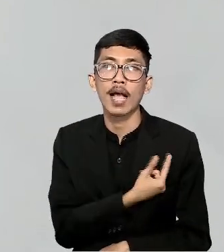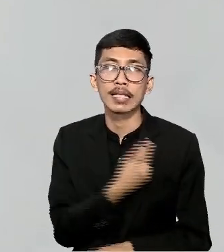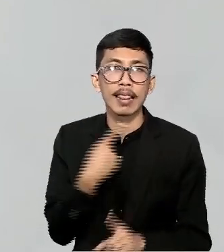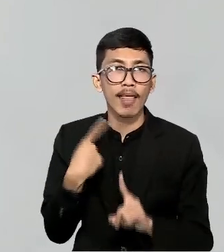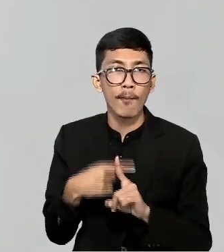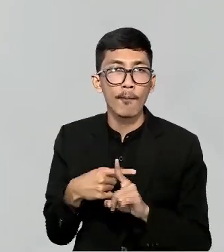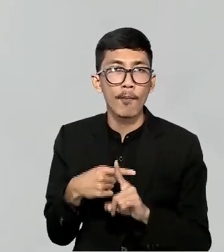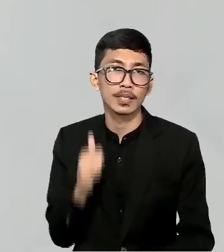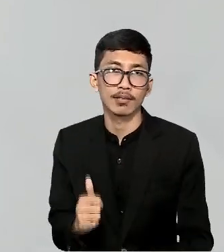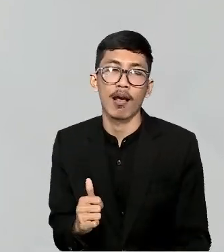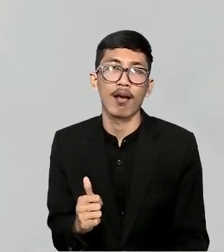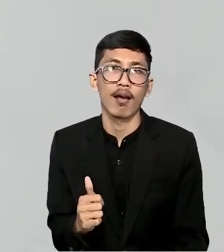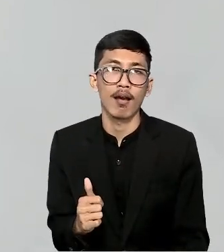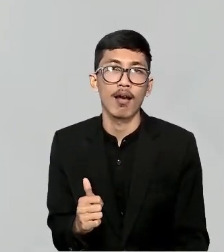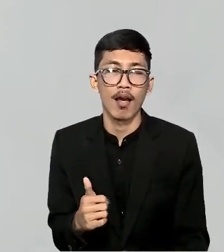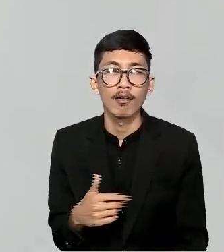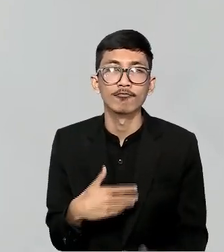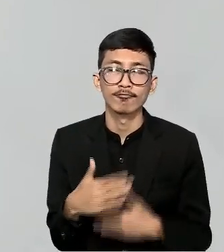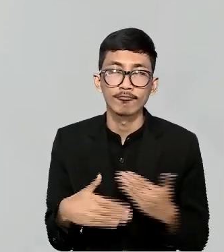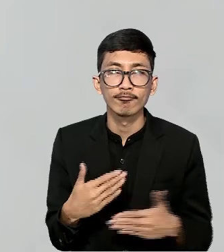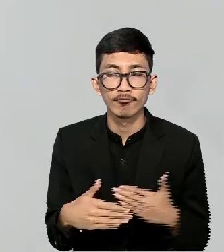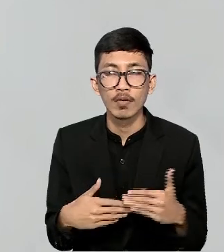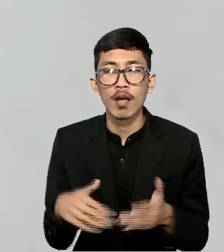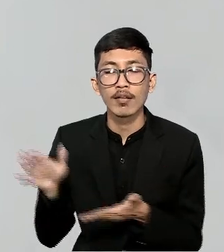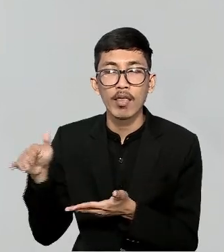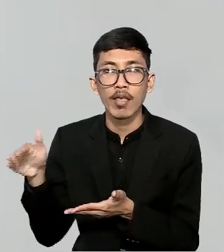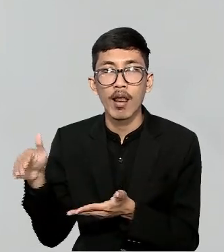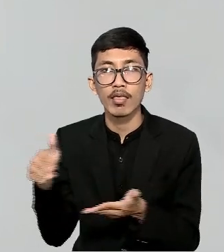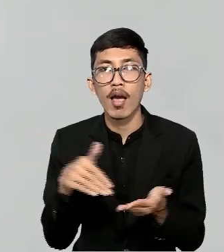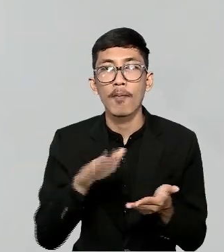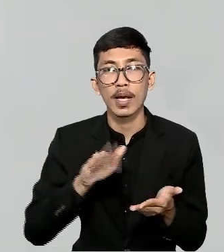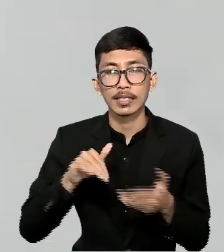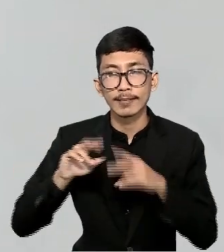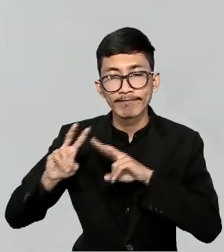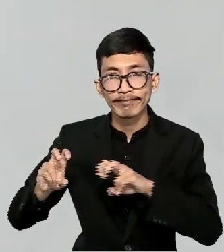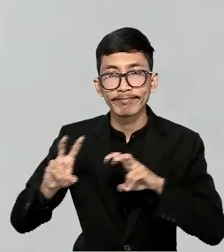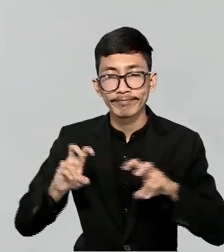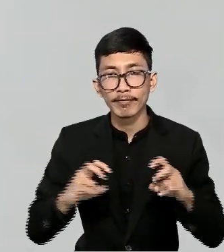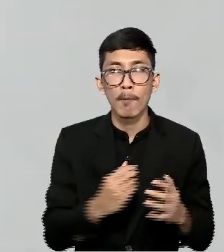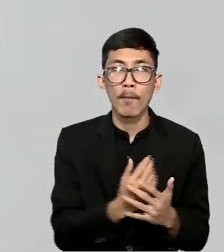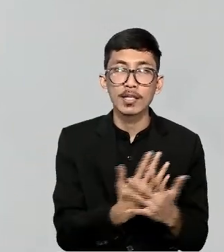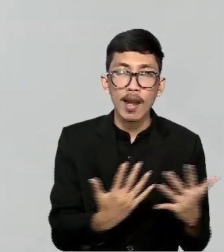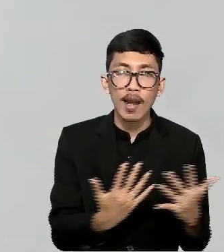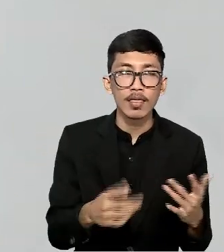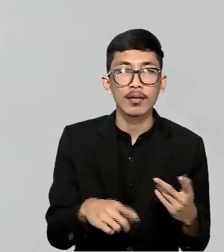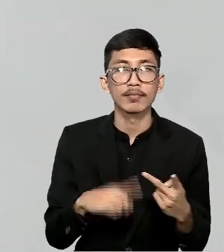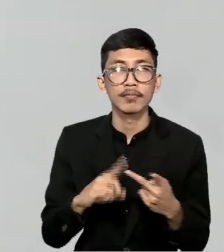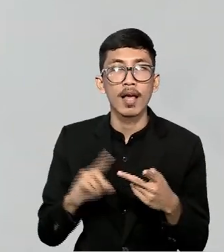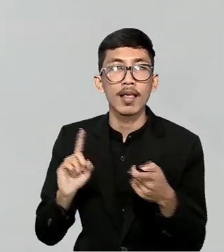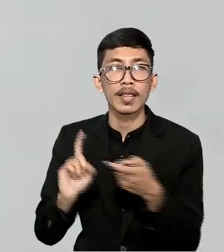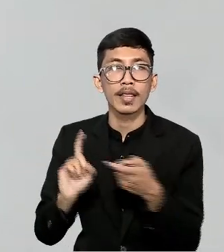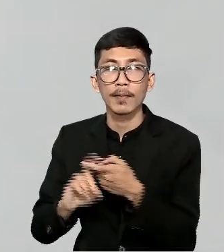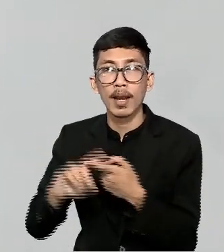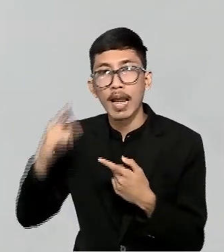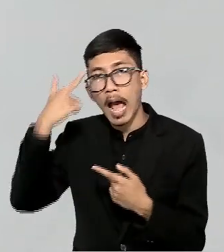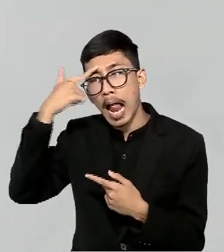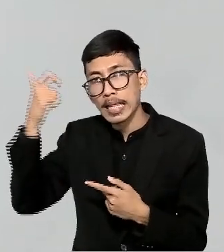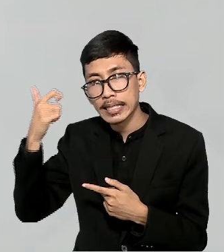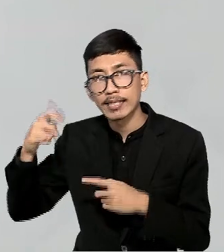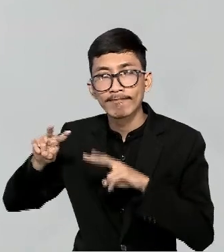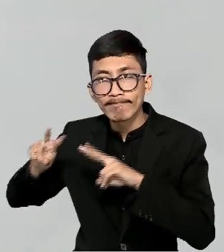melakukan hal tersebut ini tentu akan kita peroleh dari berbagai data-data dari masyarakat dari at teman-teman ahli epidemiologi